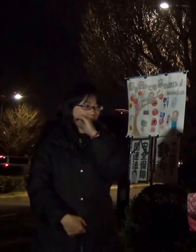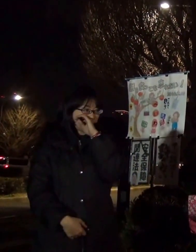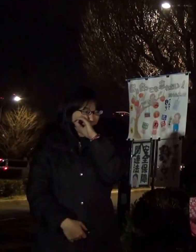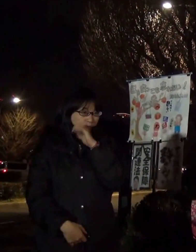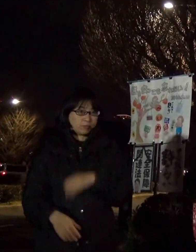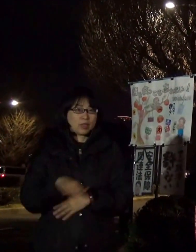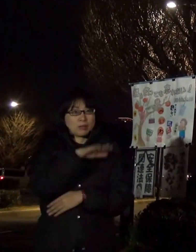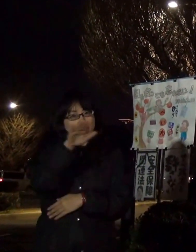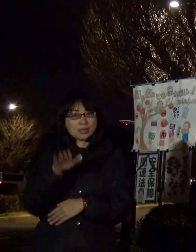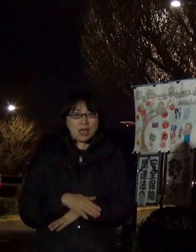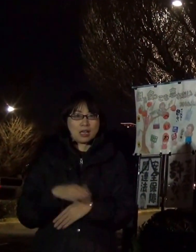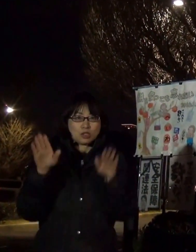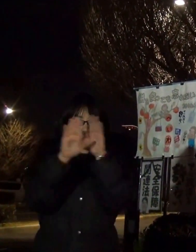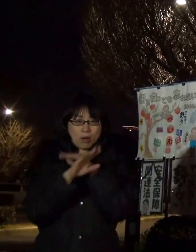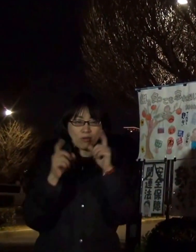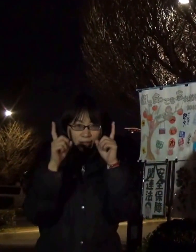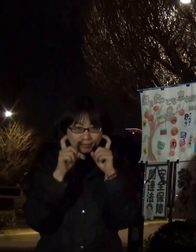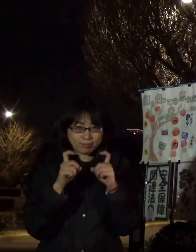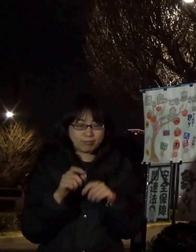皆さんこんばんは。